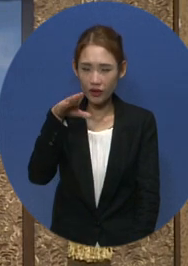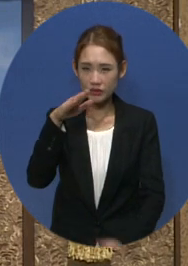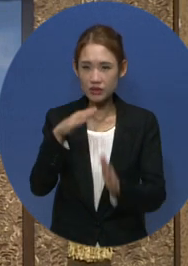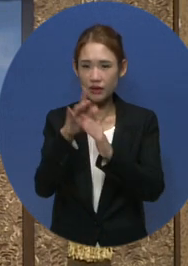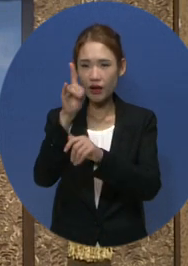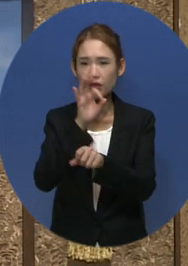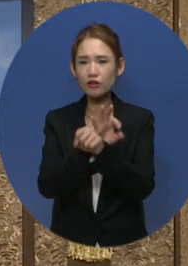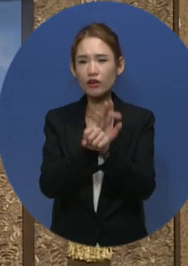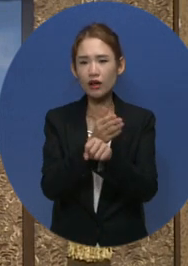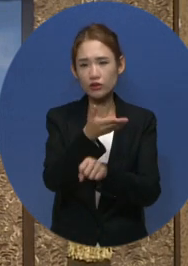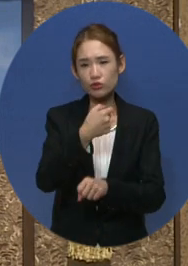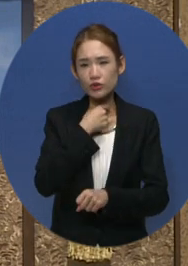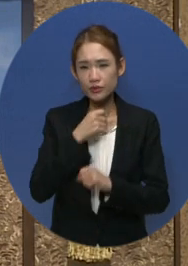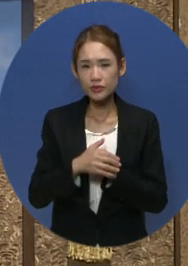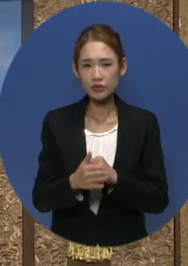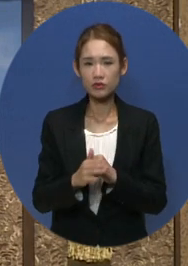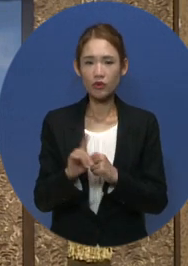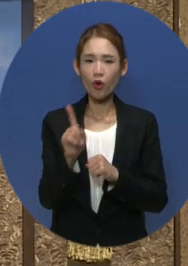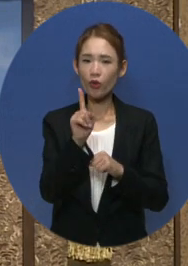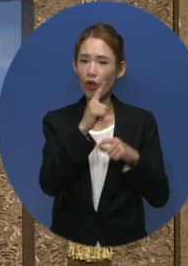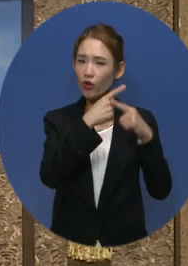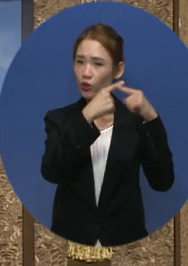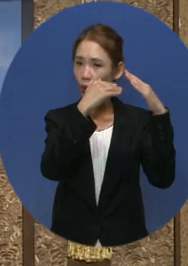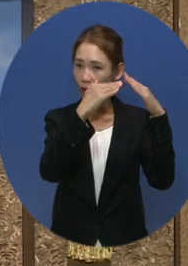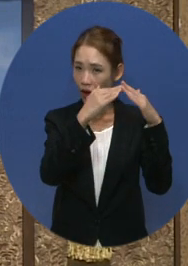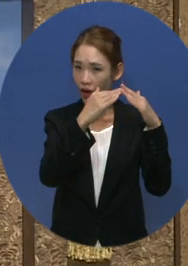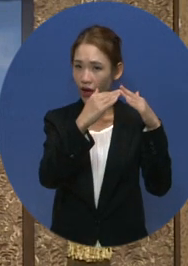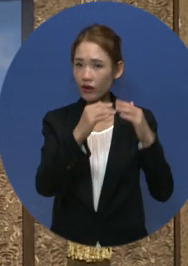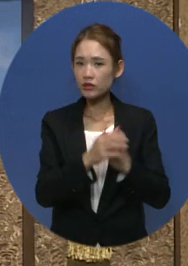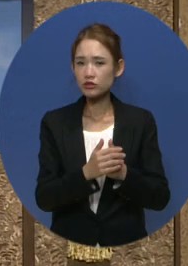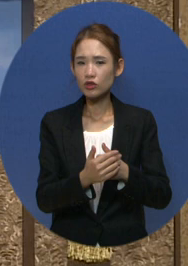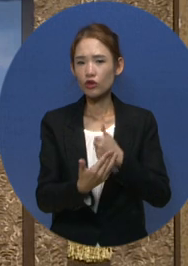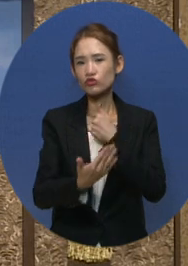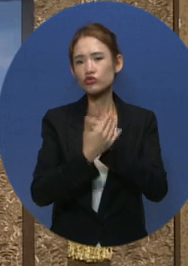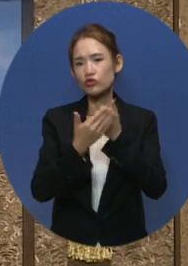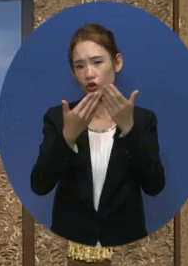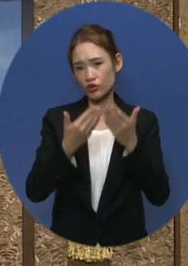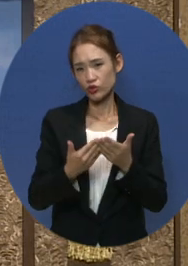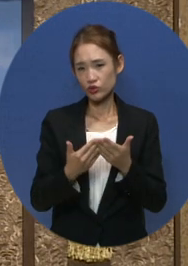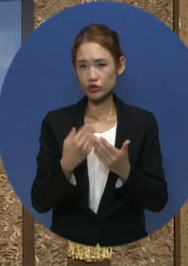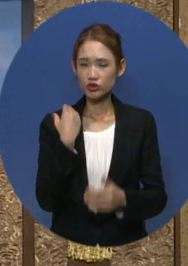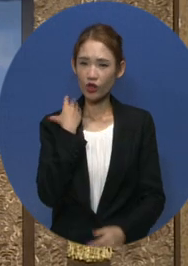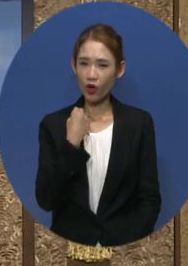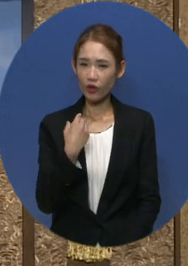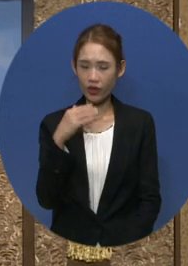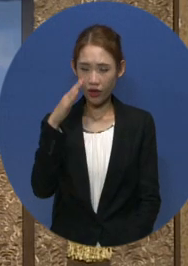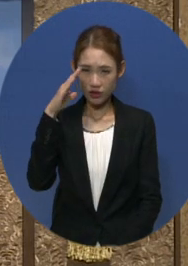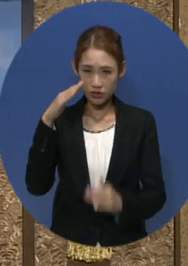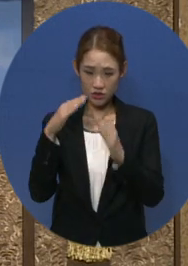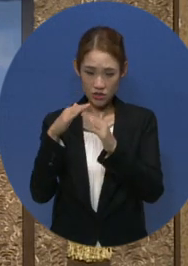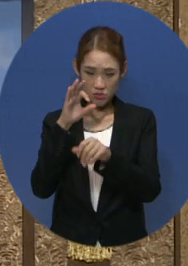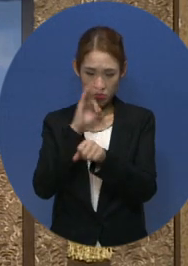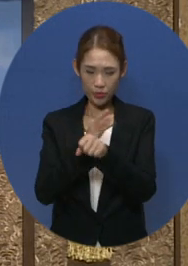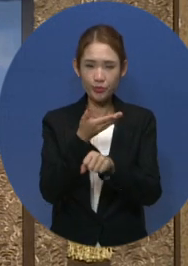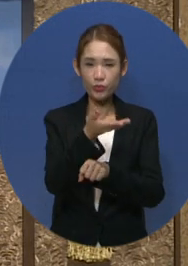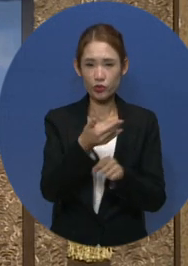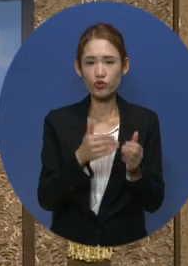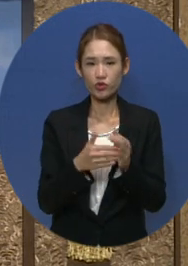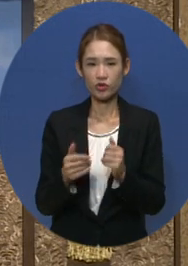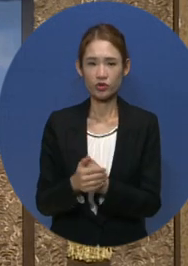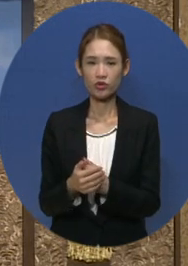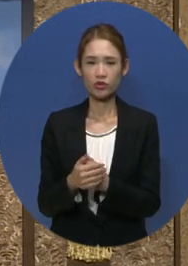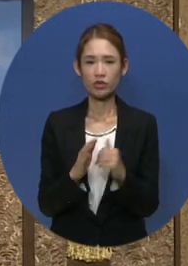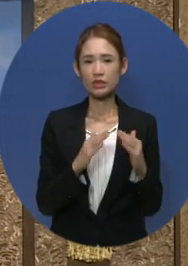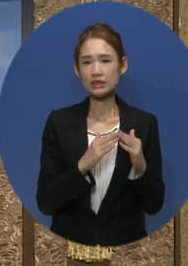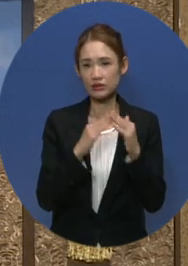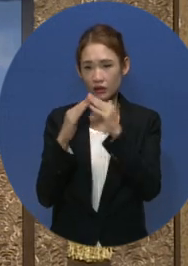되겠습니다. 예. 그렇게 했더니 어느 교회에서 그 후원을 해 주셔가지고 전셋집을 얻어 주셨어요. 너무 감사하네요. 그래가지고 이제